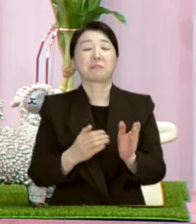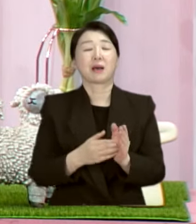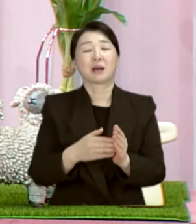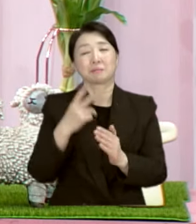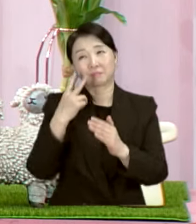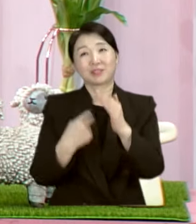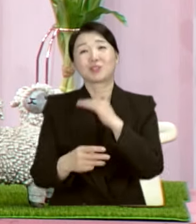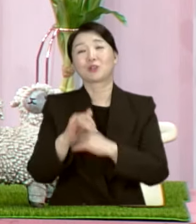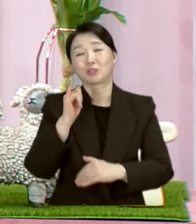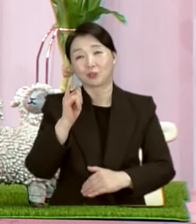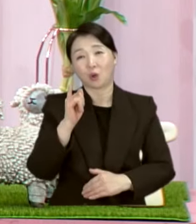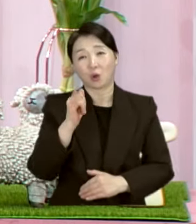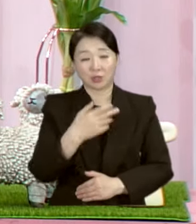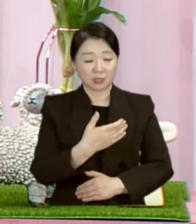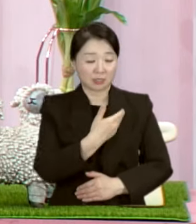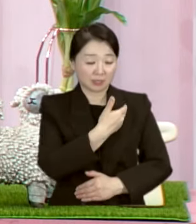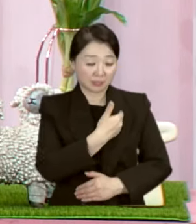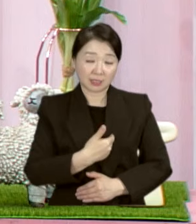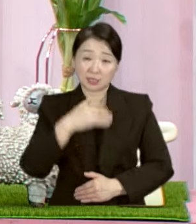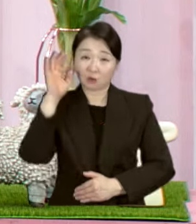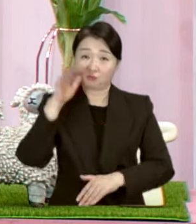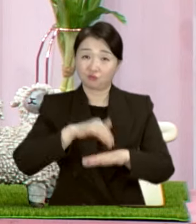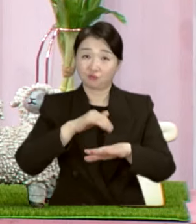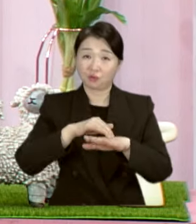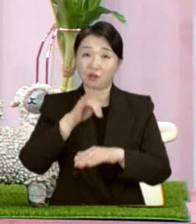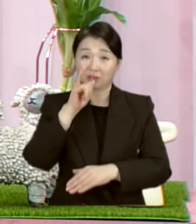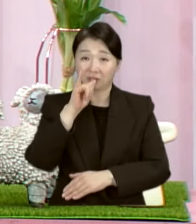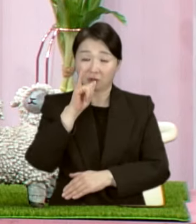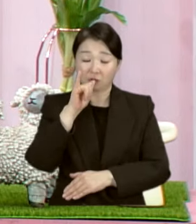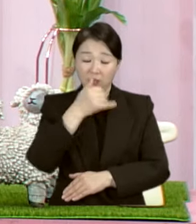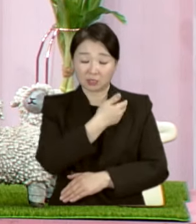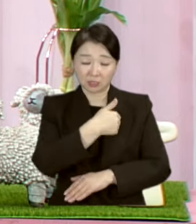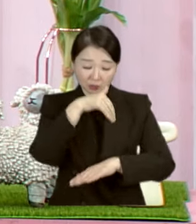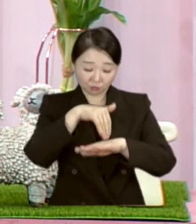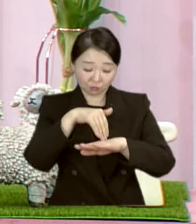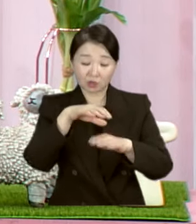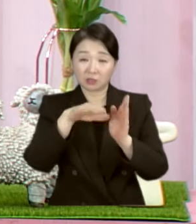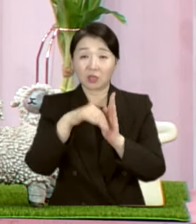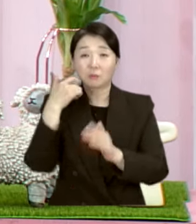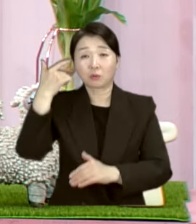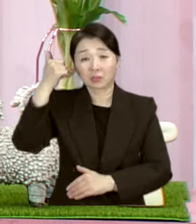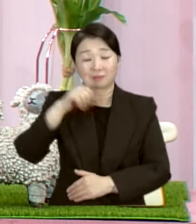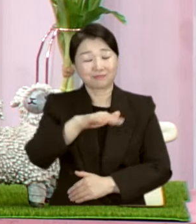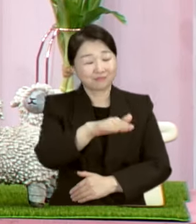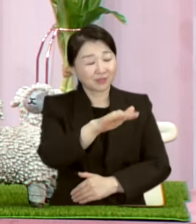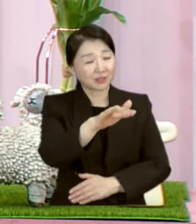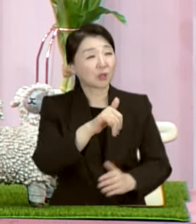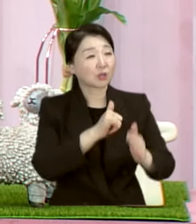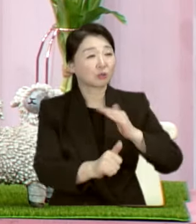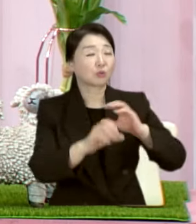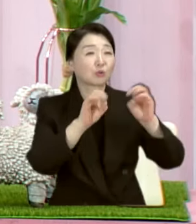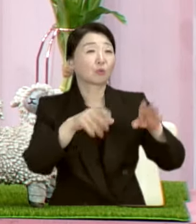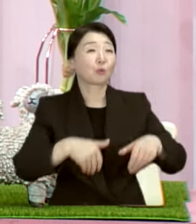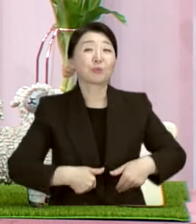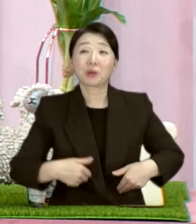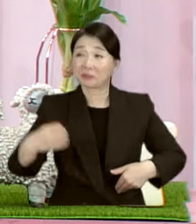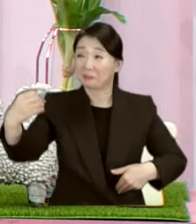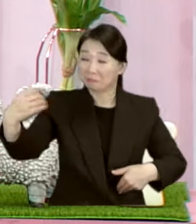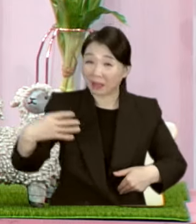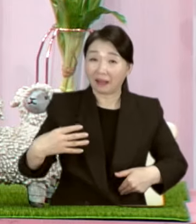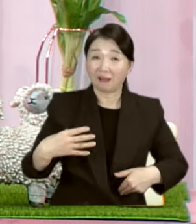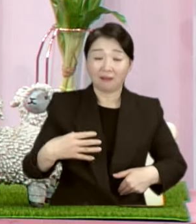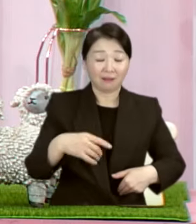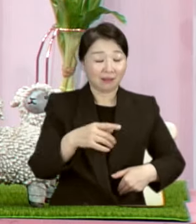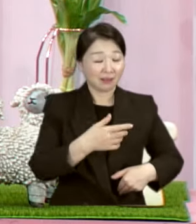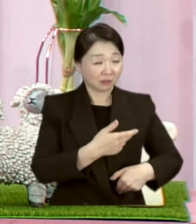세우는 비전을 가지고 있는데 제자 훈련을 해요. 그래서 제자 훈련 때 이제 목사님께서 동혁아 네가 선수들 전도해야 된다.